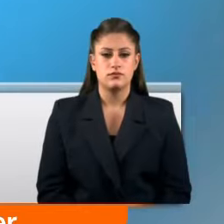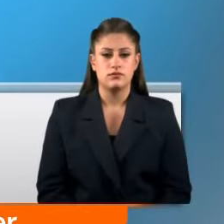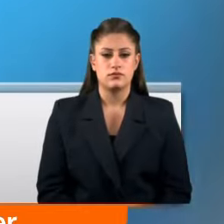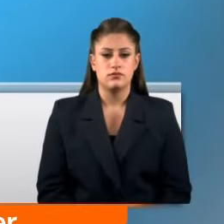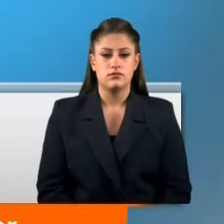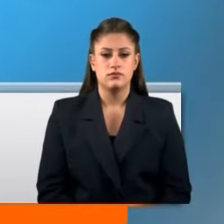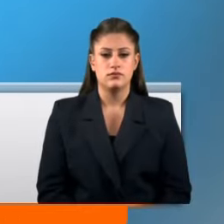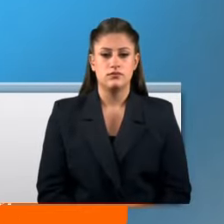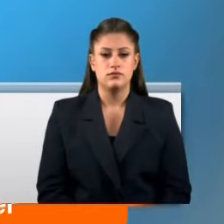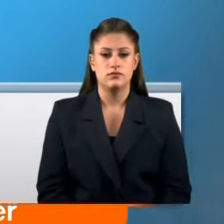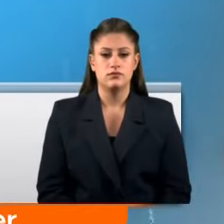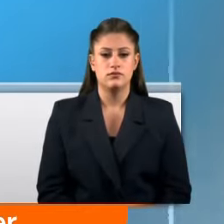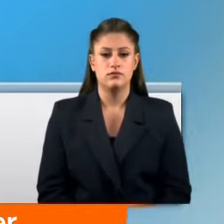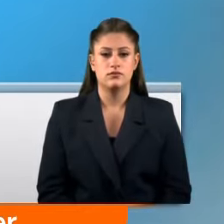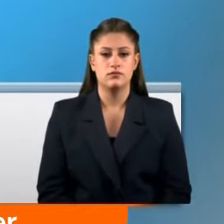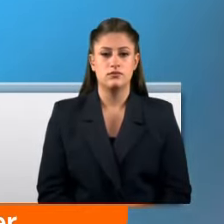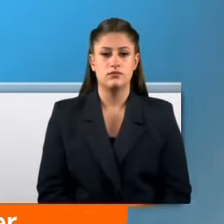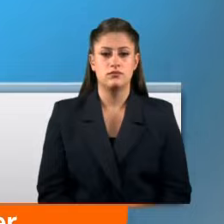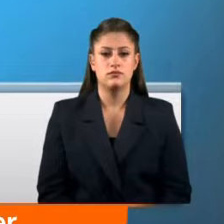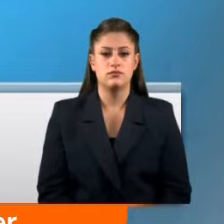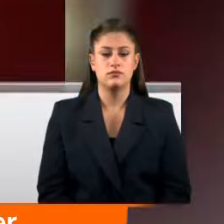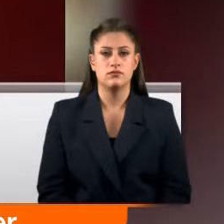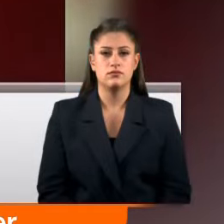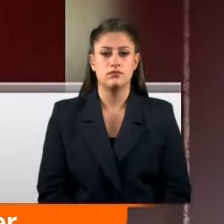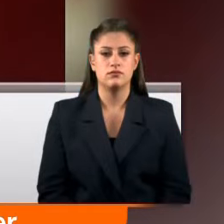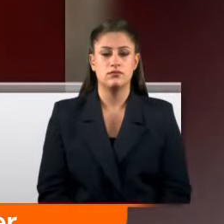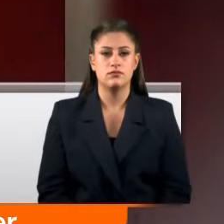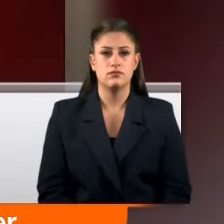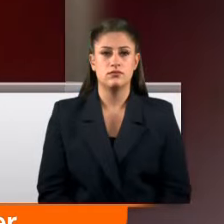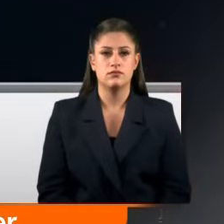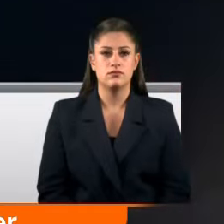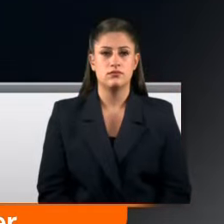Siz orada kaynatıyorsunuz. Burada ekmek var.